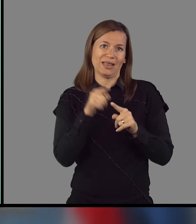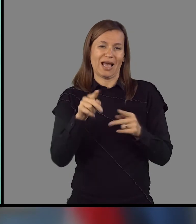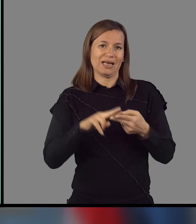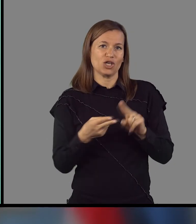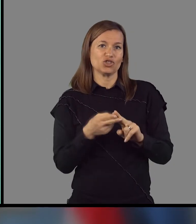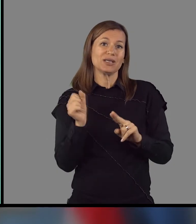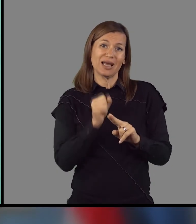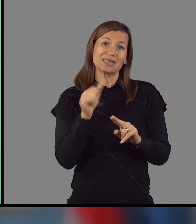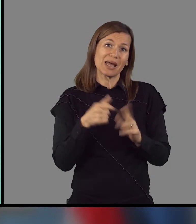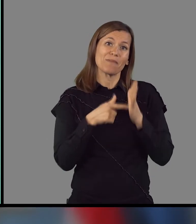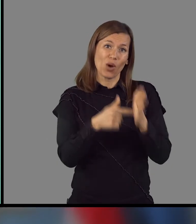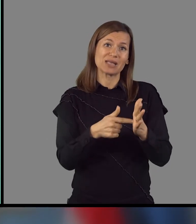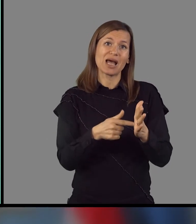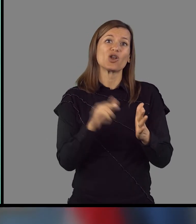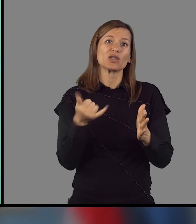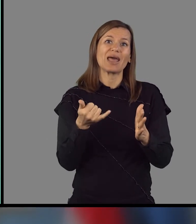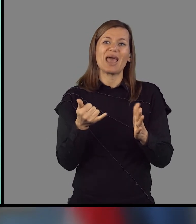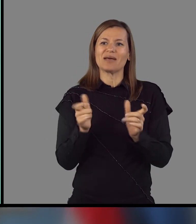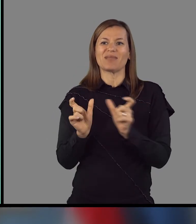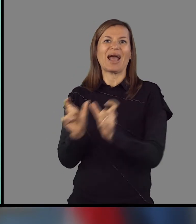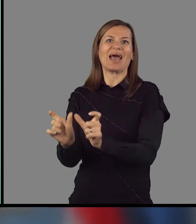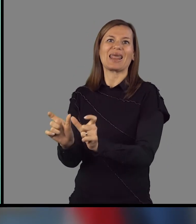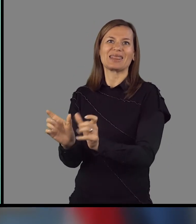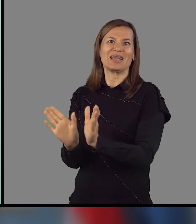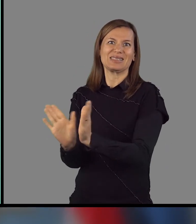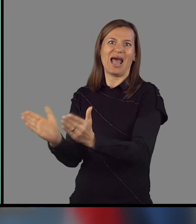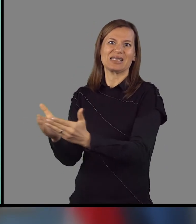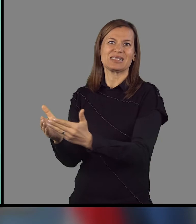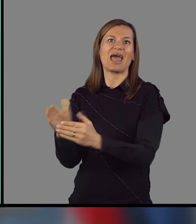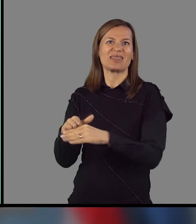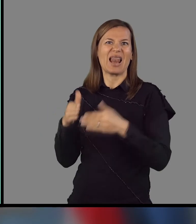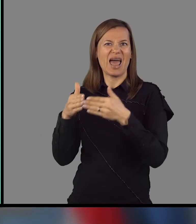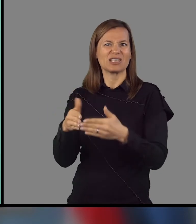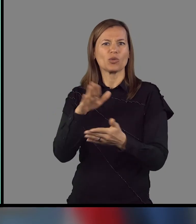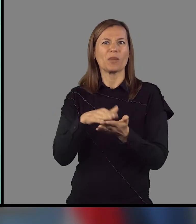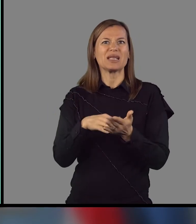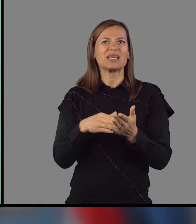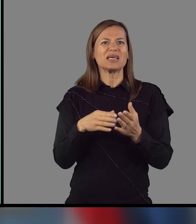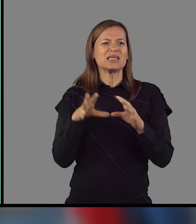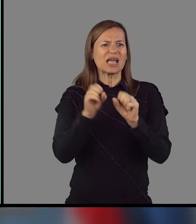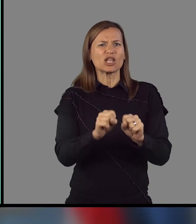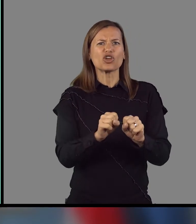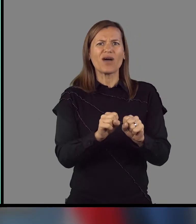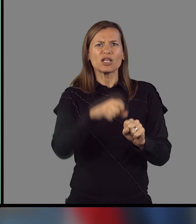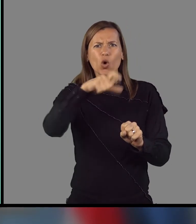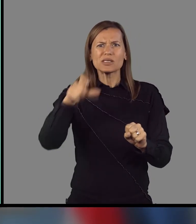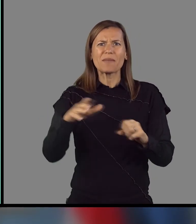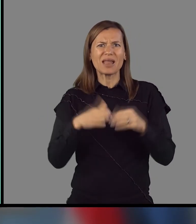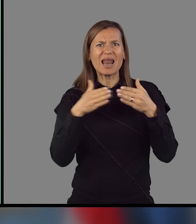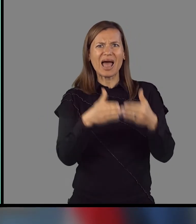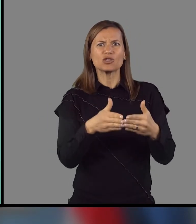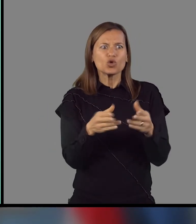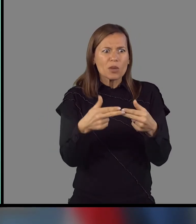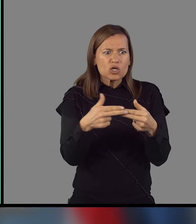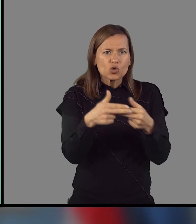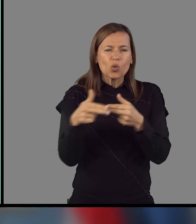In odločili so se za ta način, ker se je enostavno pokazalo, da je karantenizacija na ladji, torej zadrževanje oseb na ladji